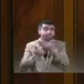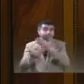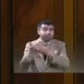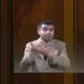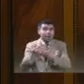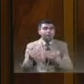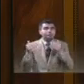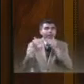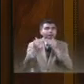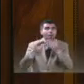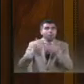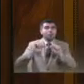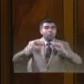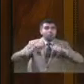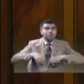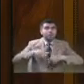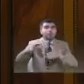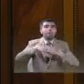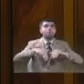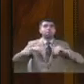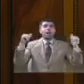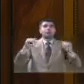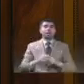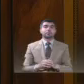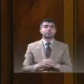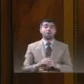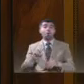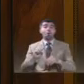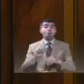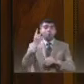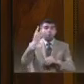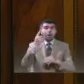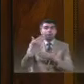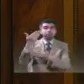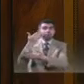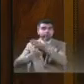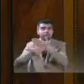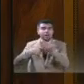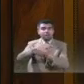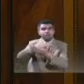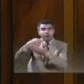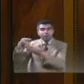يخضع للترخيص من قبل البرلمان، باعتبار أن مستوى المداخل والنفقات